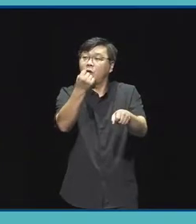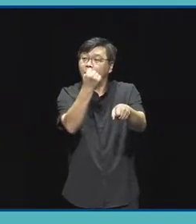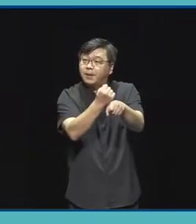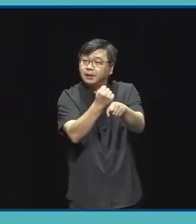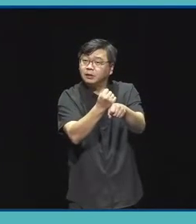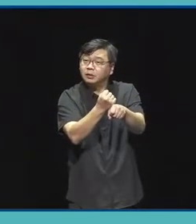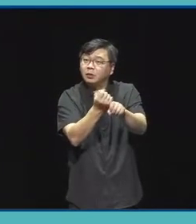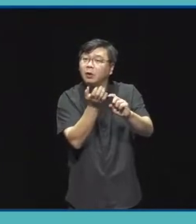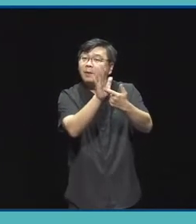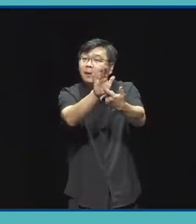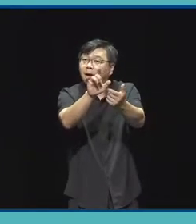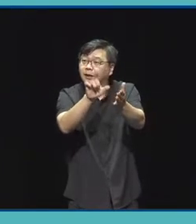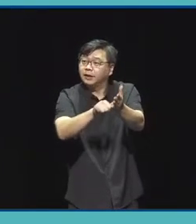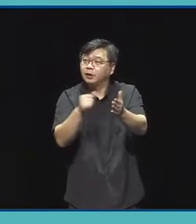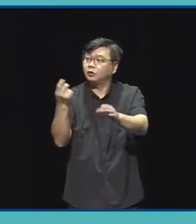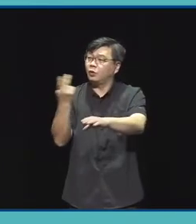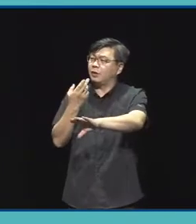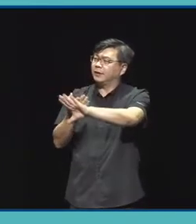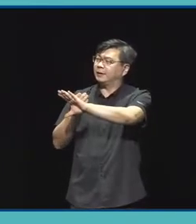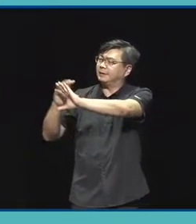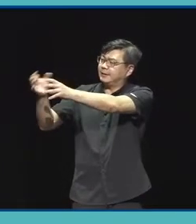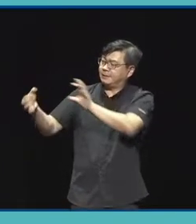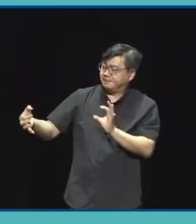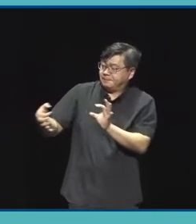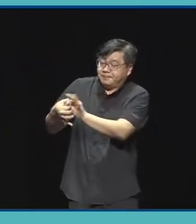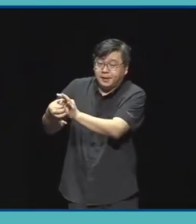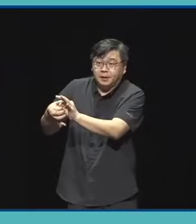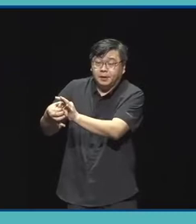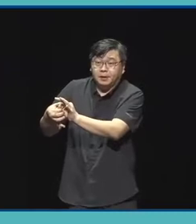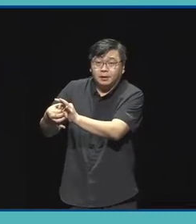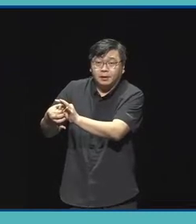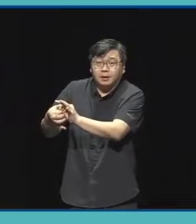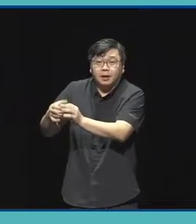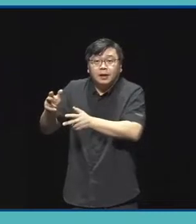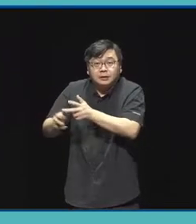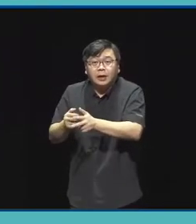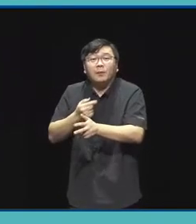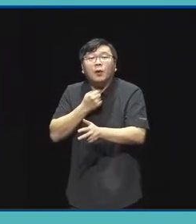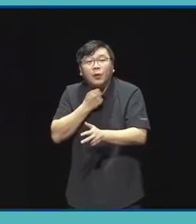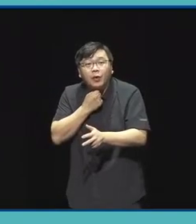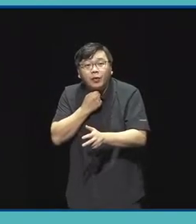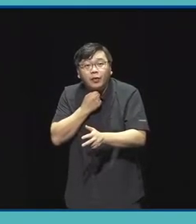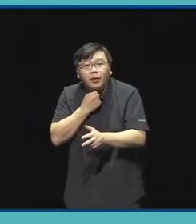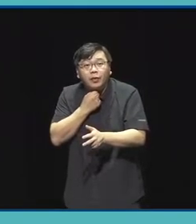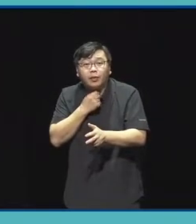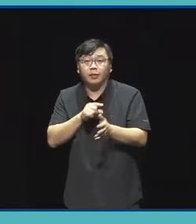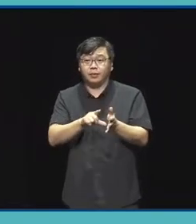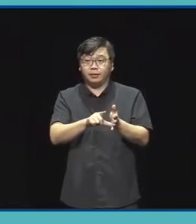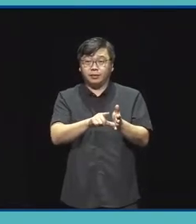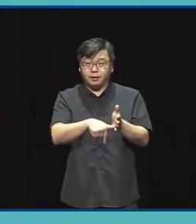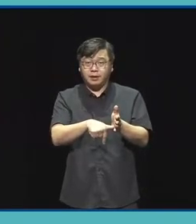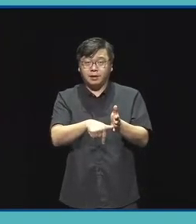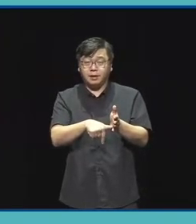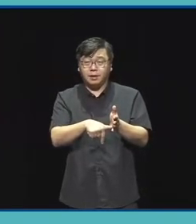해외 연계 프로모션 사업 등 중대한 작가로서 필요한 다양한 사업들을